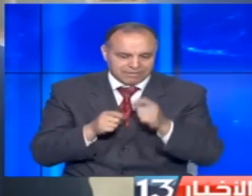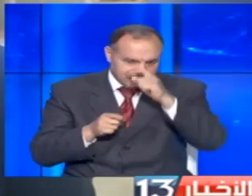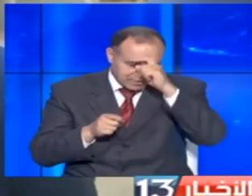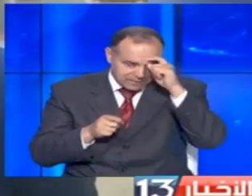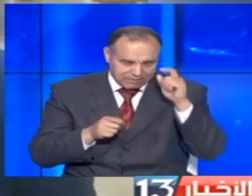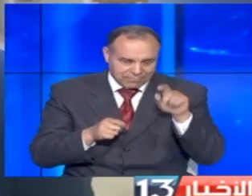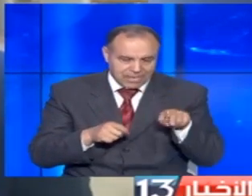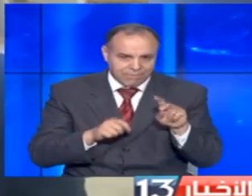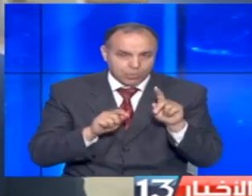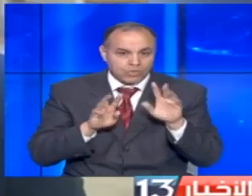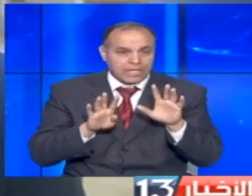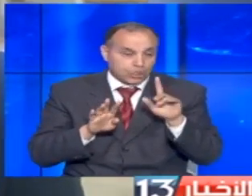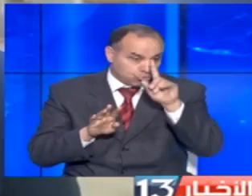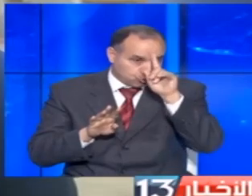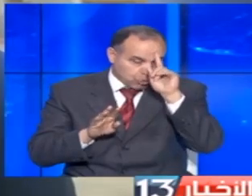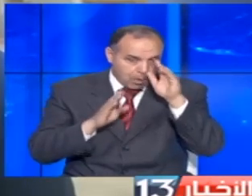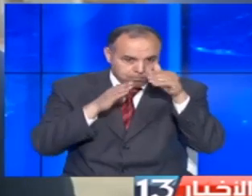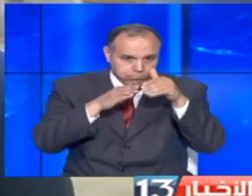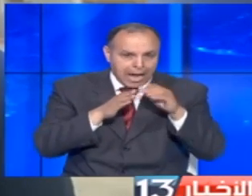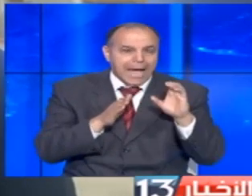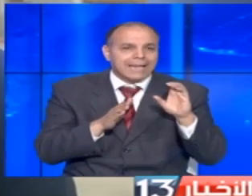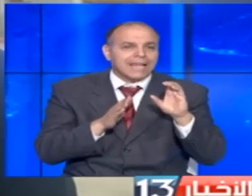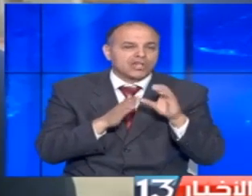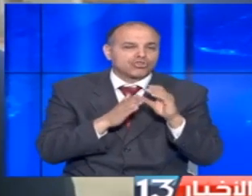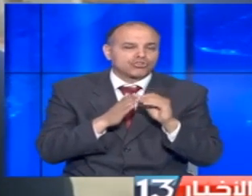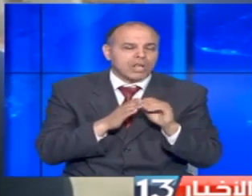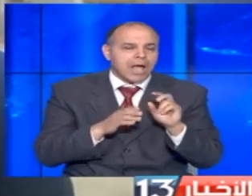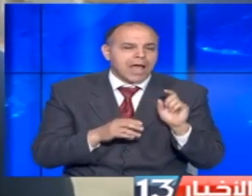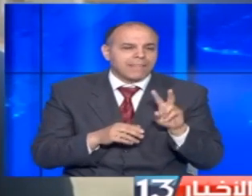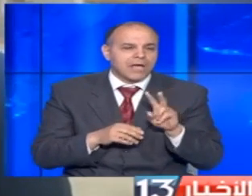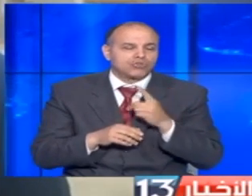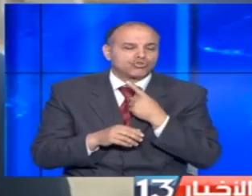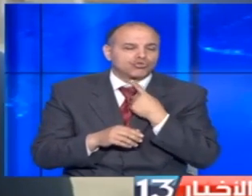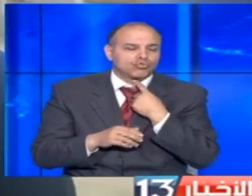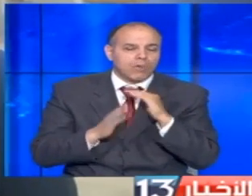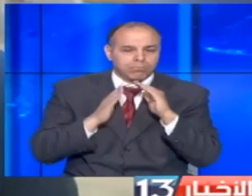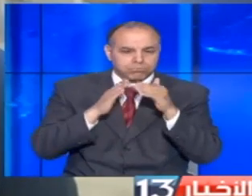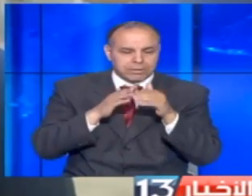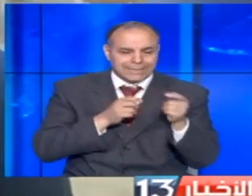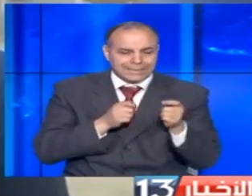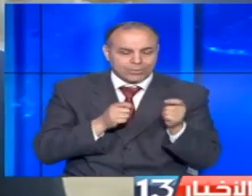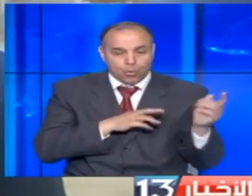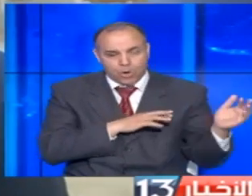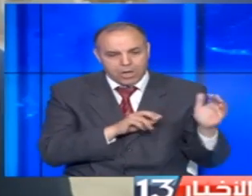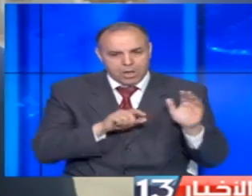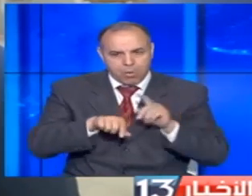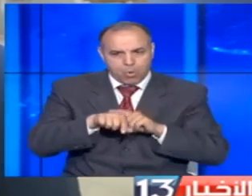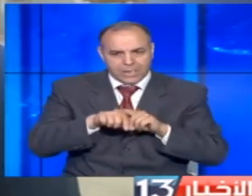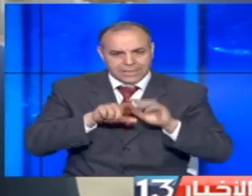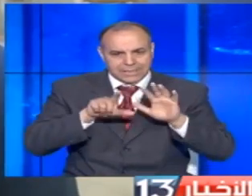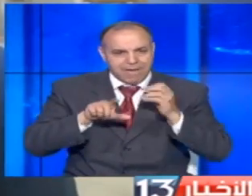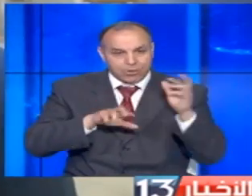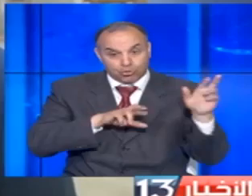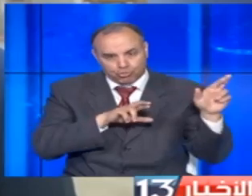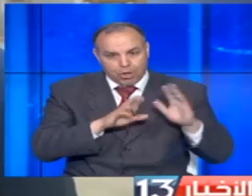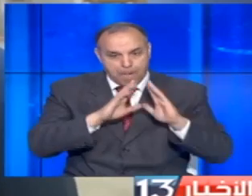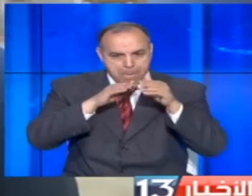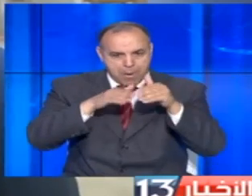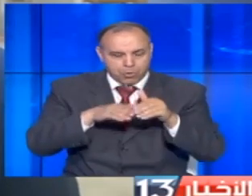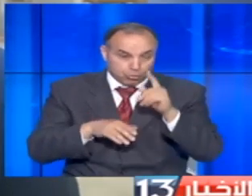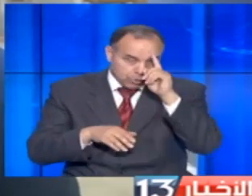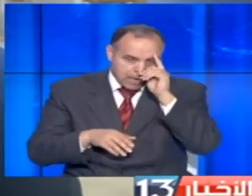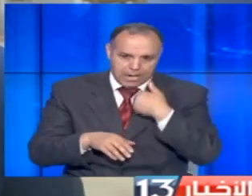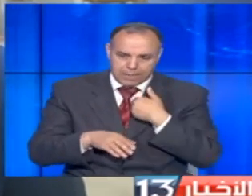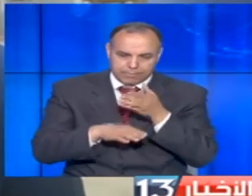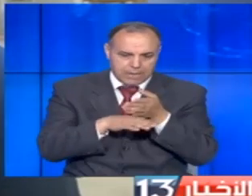2019 اللي هي ان شاء الله مش تكون الباخره قرطاج يوم 12 جوان بالميناء التجاري في حدود السابعه مساء ان شاء الله